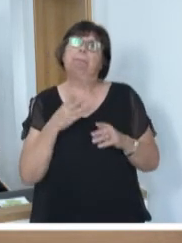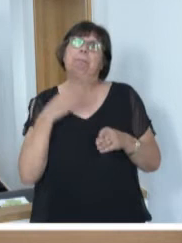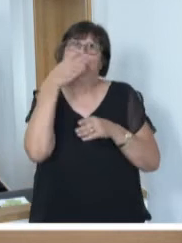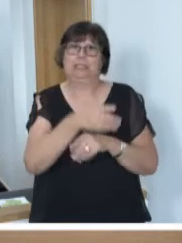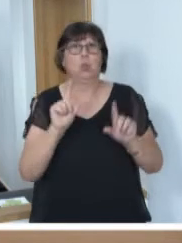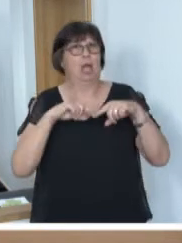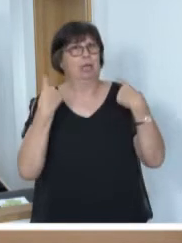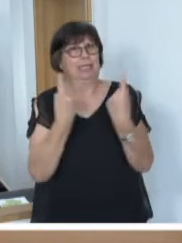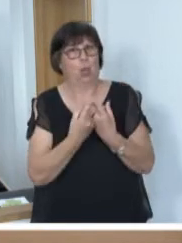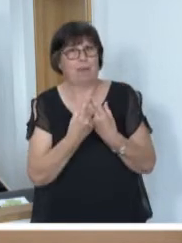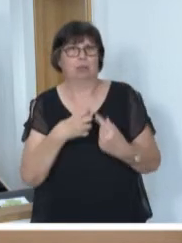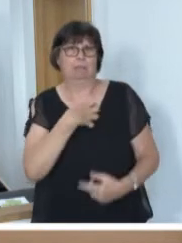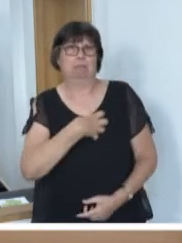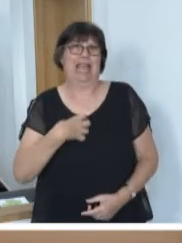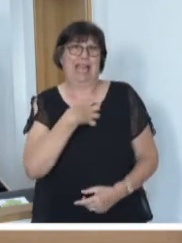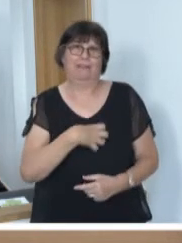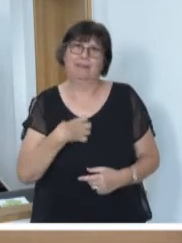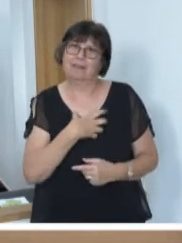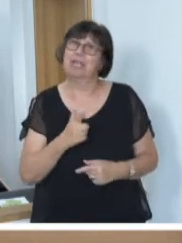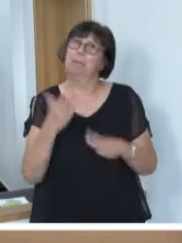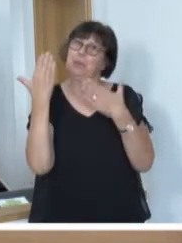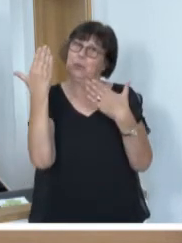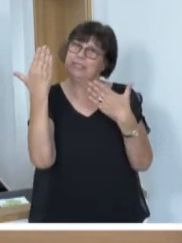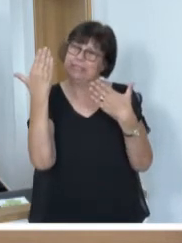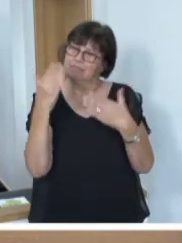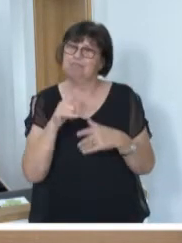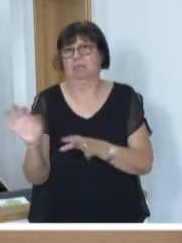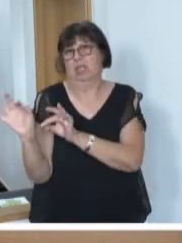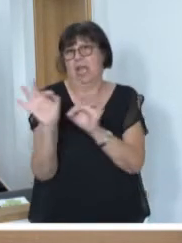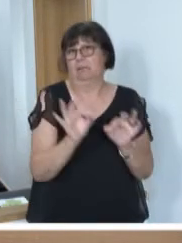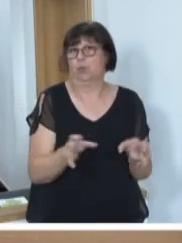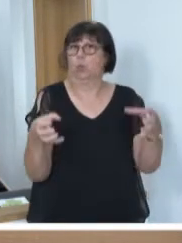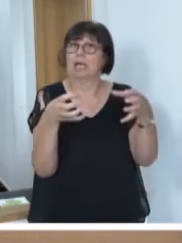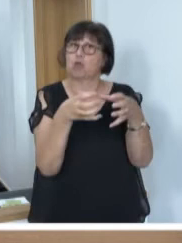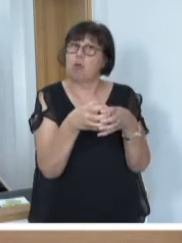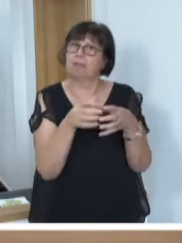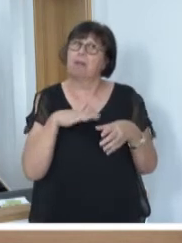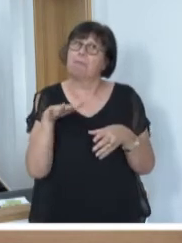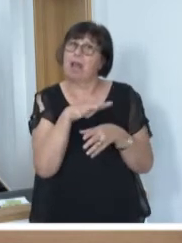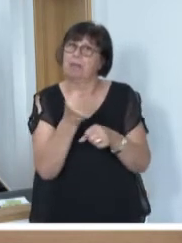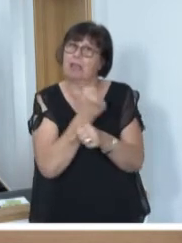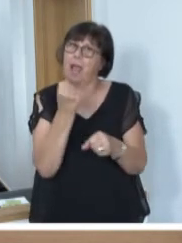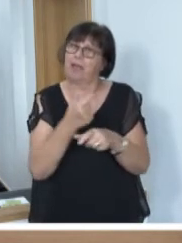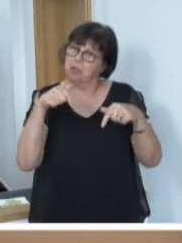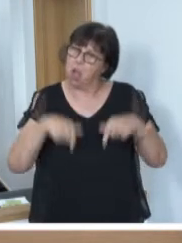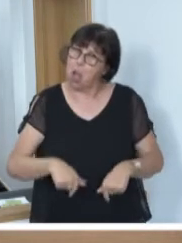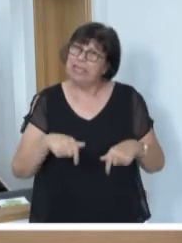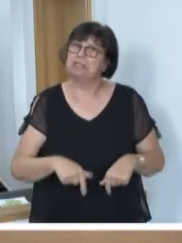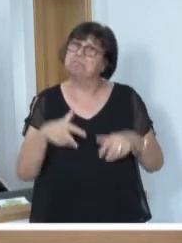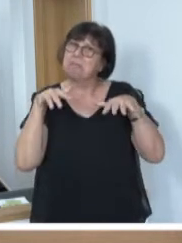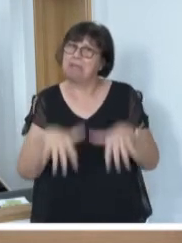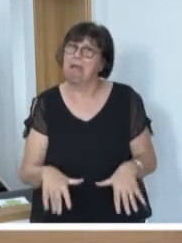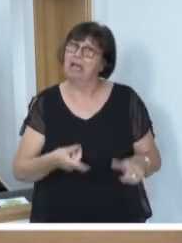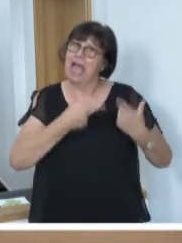unter Leitung von Herrn Peter Gürtler begrüßen, die im Rahmen der Einführung von Gruppen in die Parlamentsarbeit bei uns heute zu Gast ist.